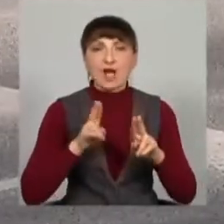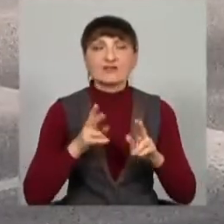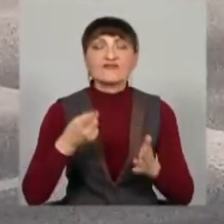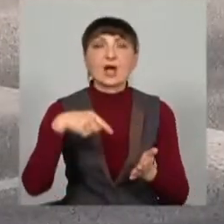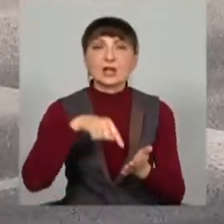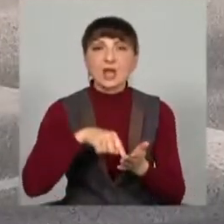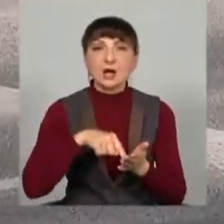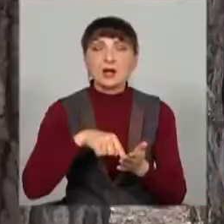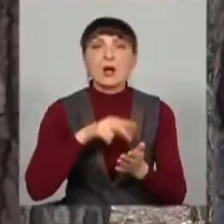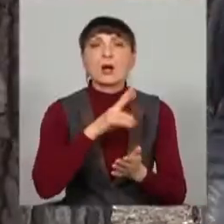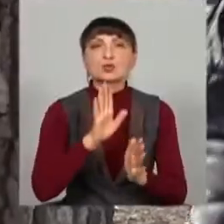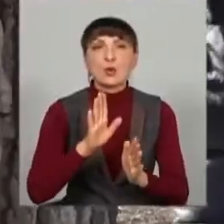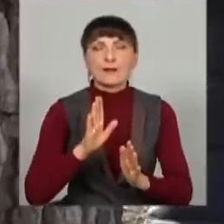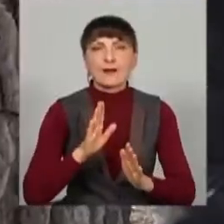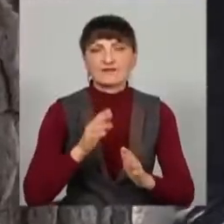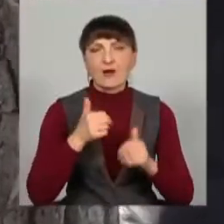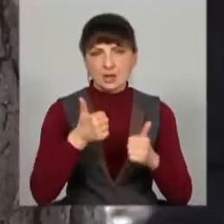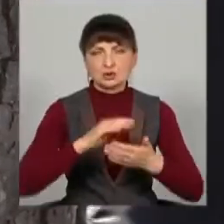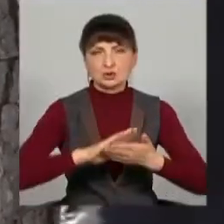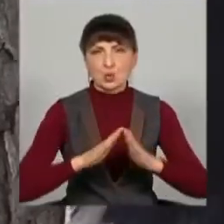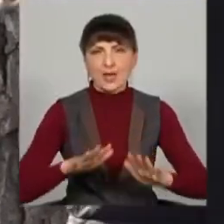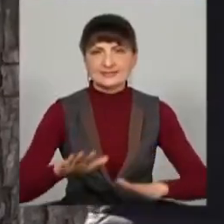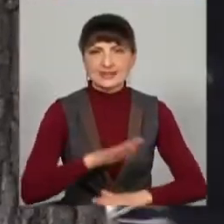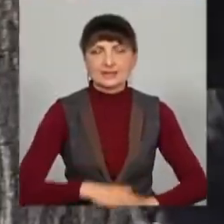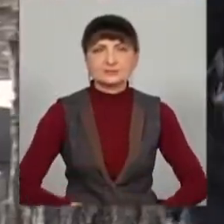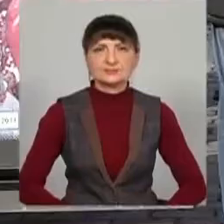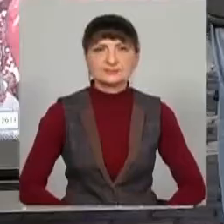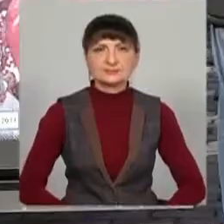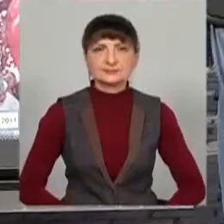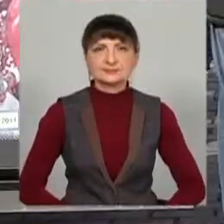городах, находящихся в благоприятном сегменте.